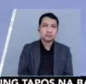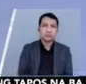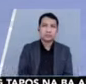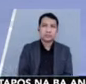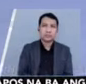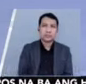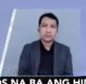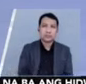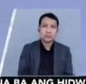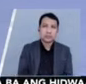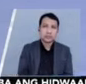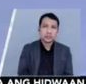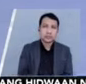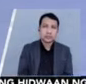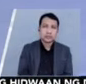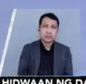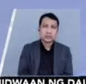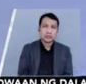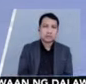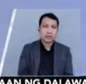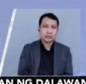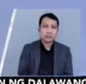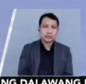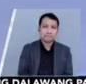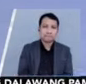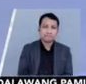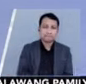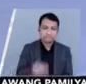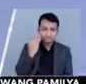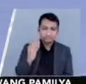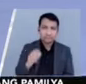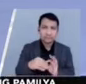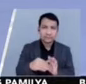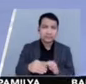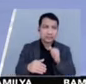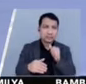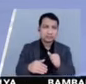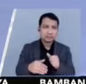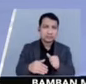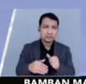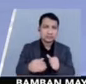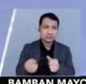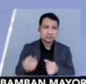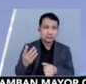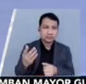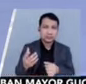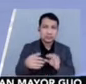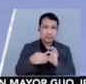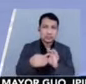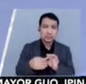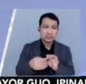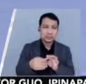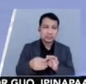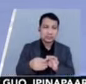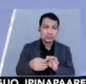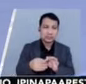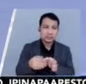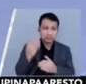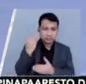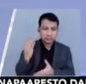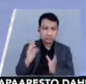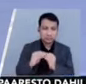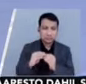Sinalakay ng PNP Maritime Group sa Rizal, Palawan, ang isang imbaka ng mga pampasabog na ginagamit sa ilegal na pangingisda. Sa Bataan